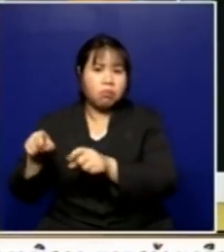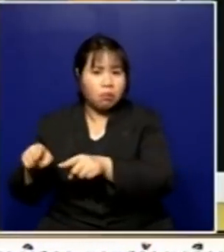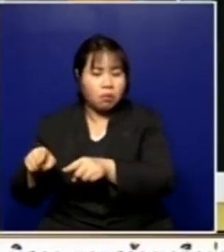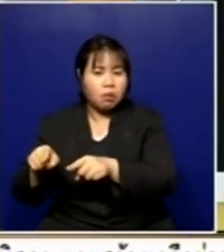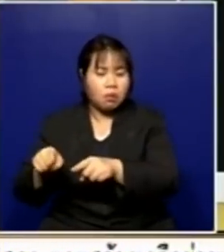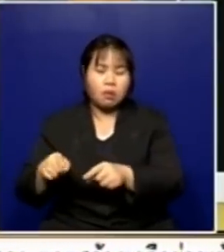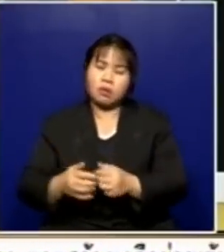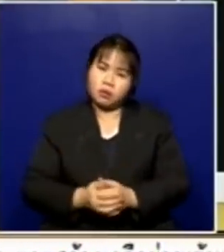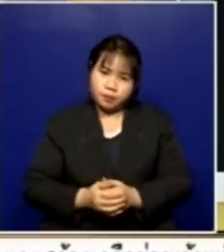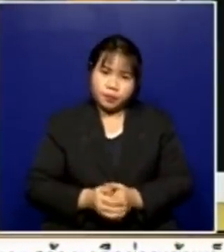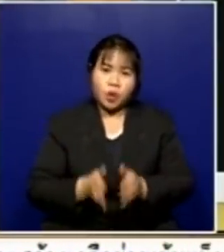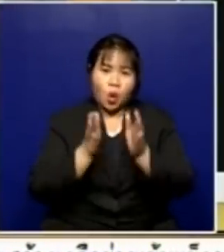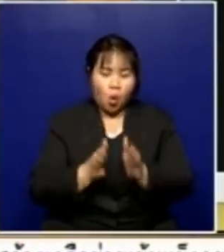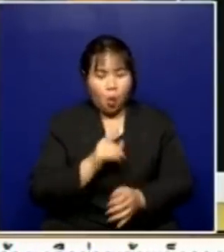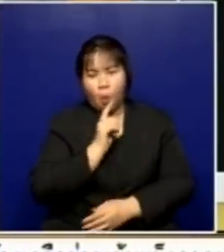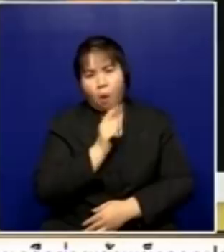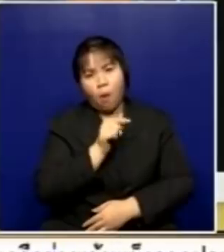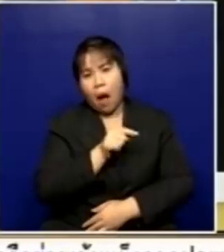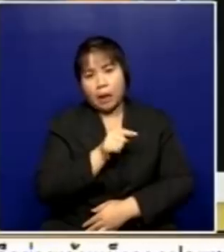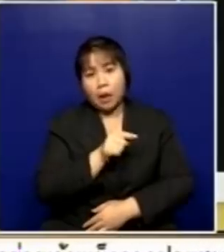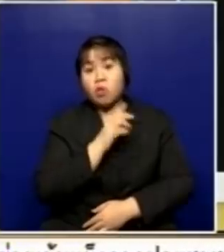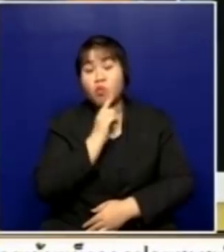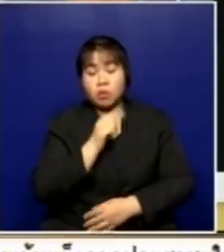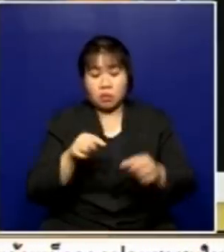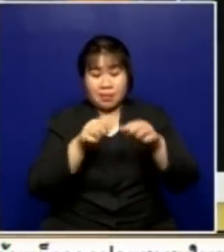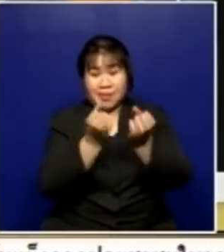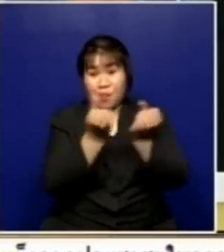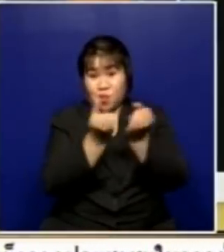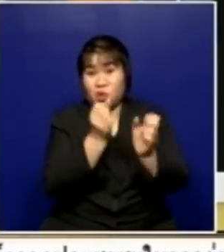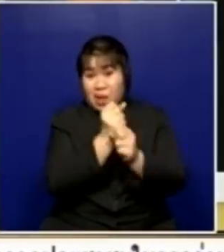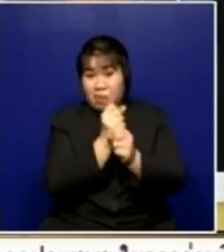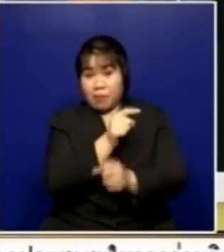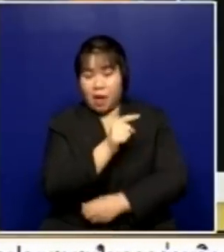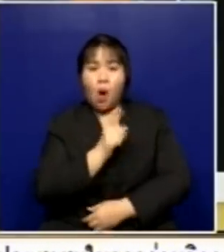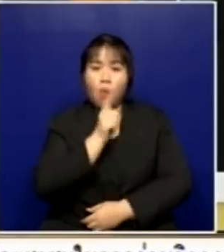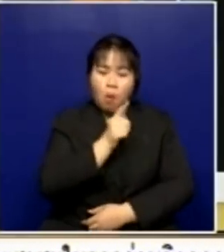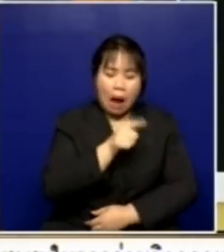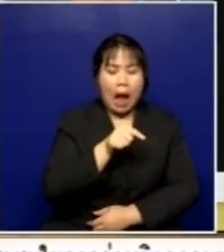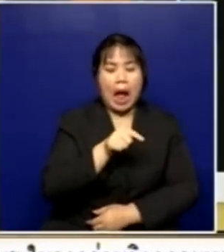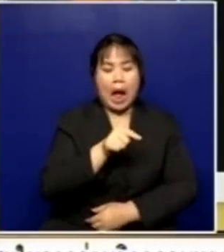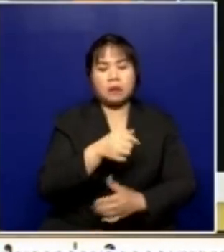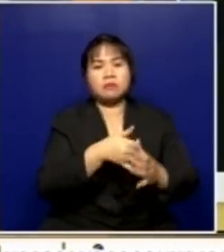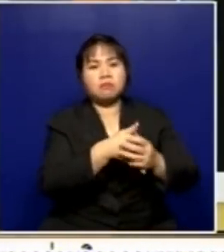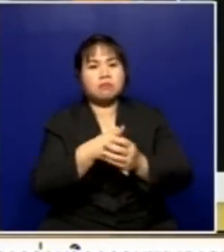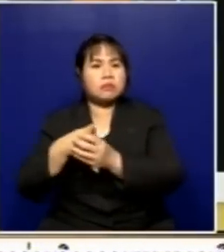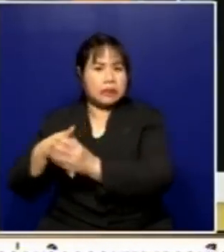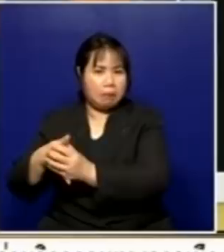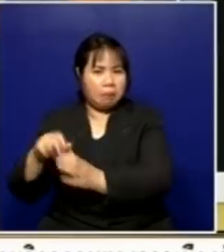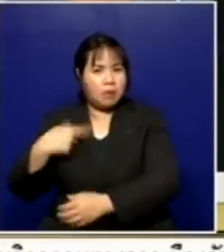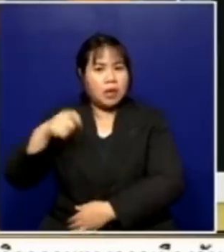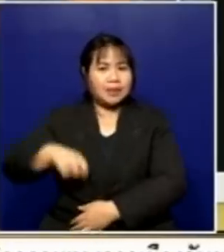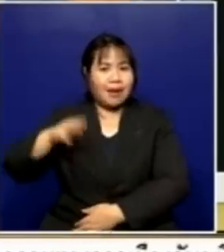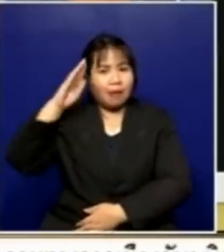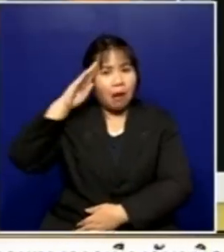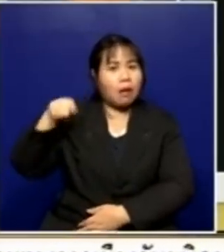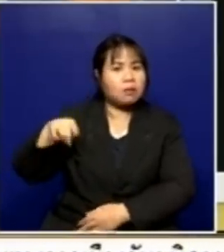ี่คนที่ออกมาวิภาพวิจารณ์ร่างรฐมนูลถูตำเนินคดีที่สารถหารร่างข้ใบรยากาศท